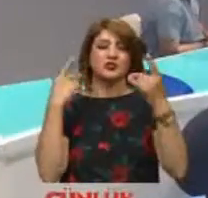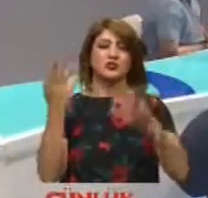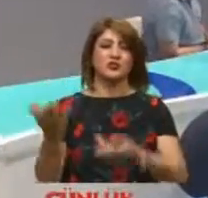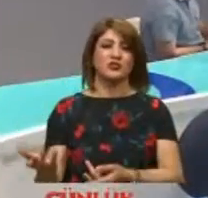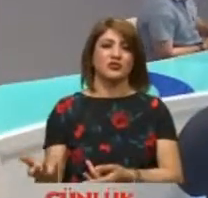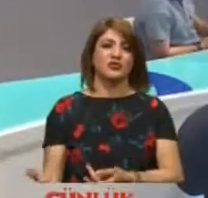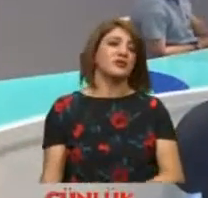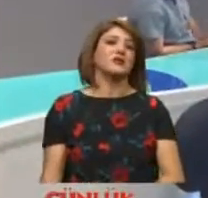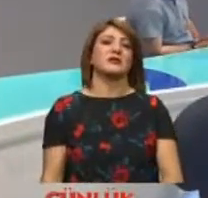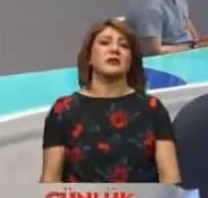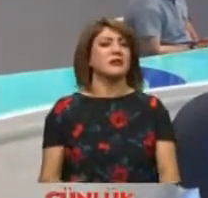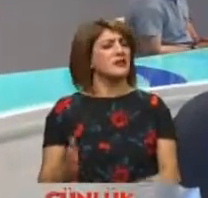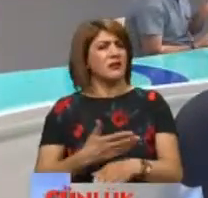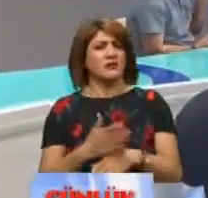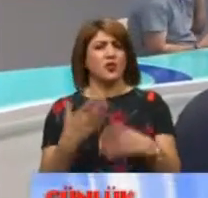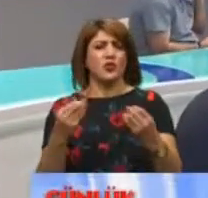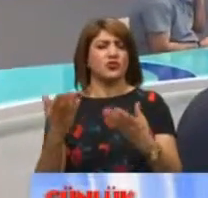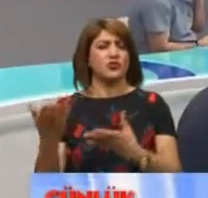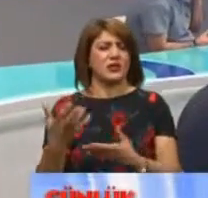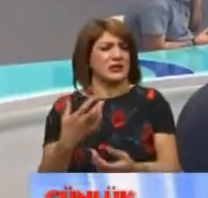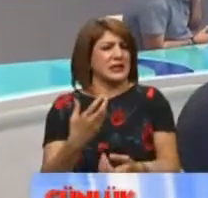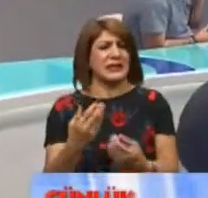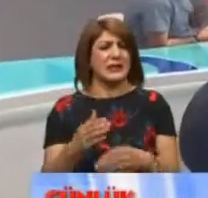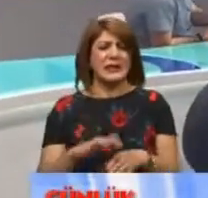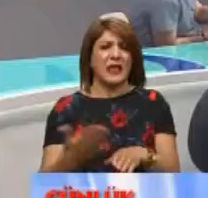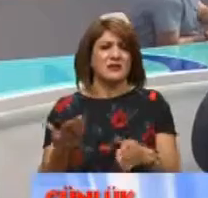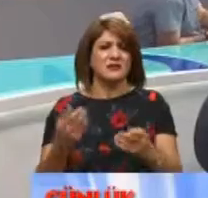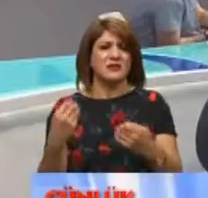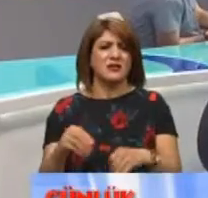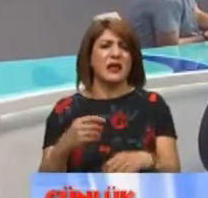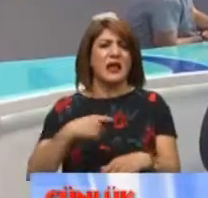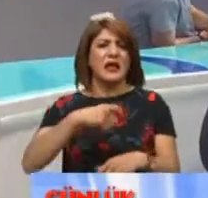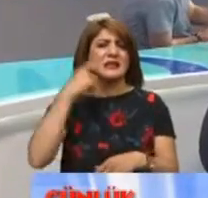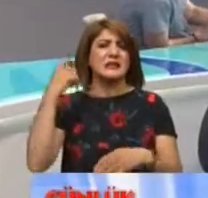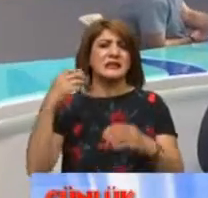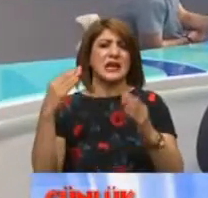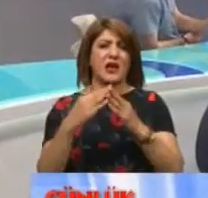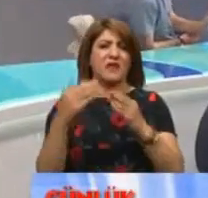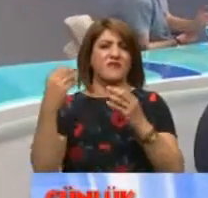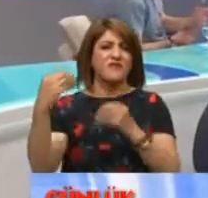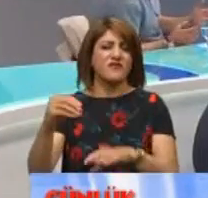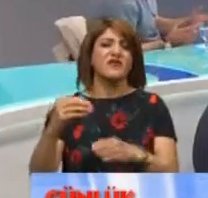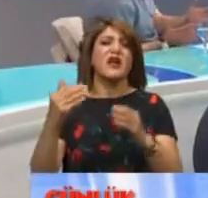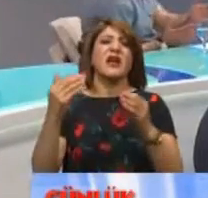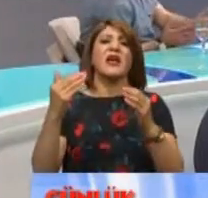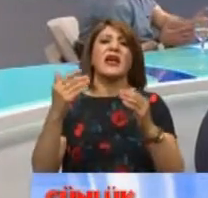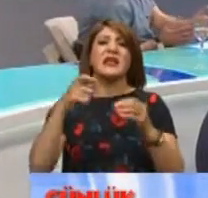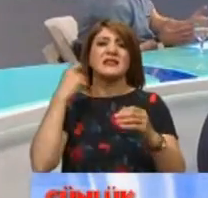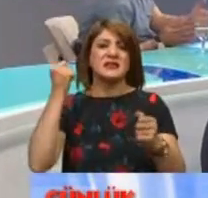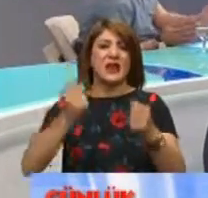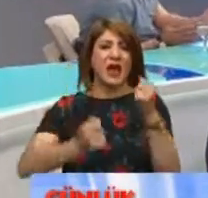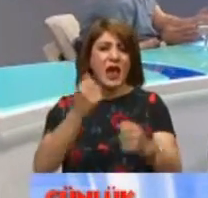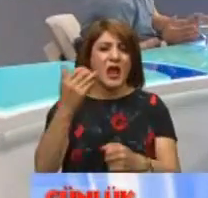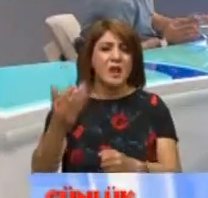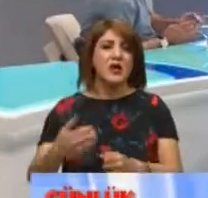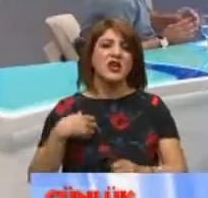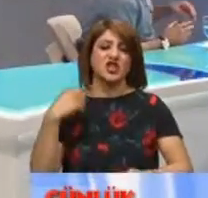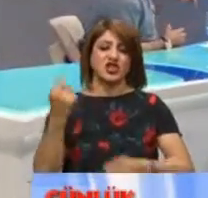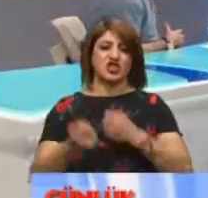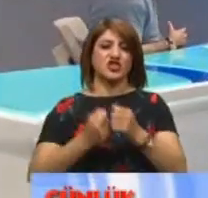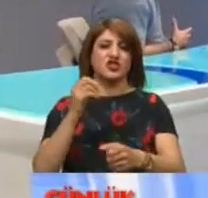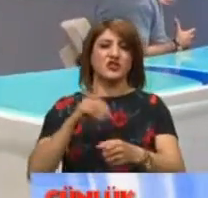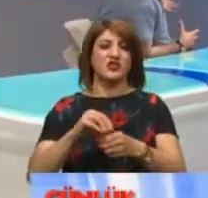Yani nasıl olacak diyorsun? Neyini satıyor ayrıntısını yani? Ben anlatayım. Lütfen. Eski oturduğu ev, arabası, işte iş yerindeki